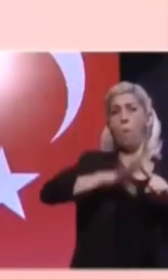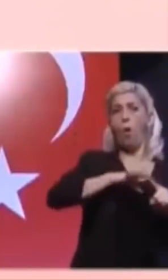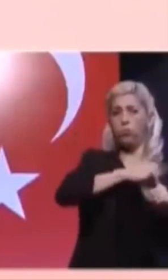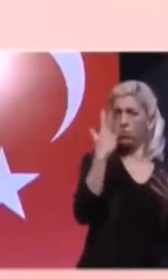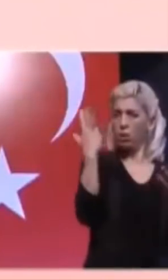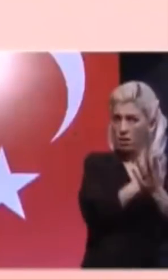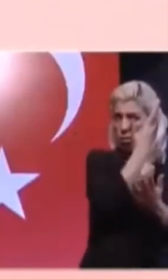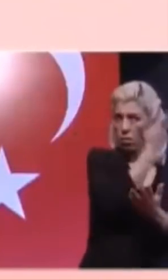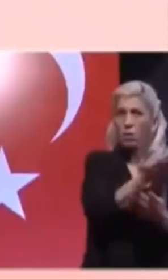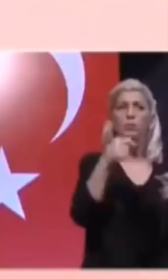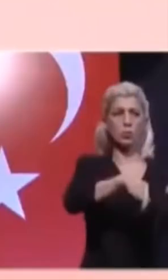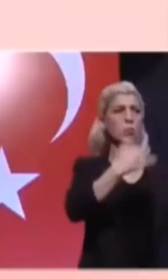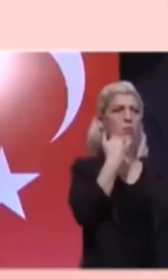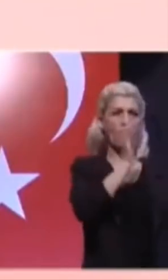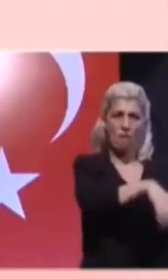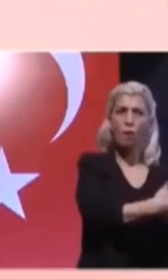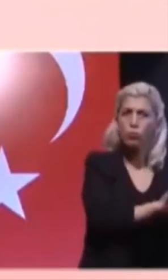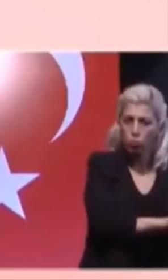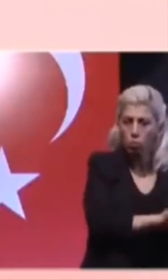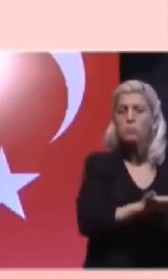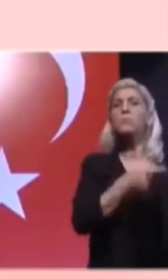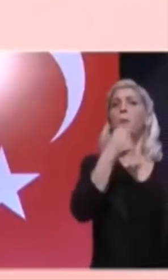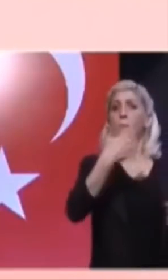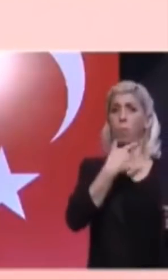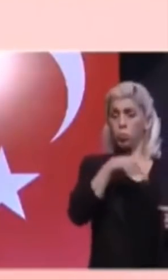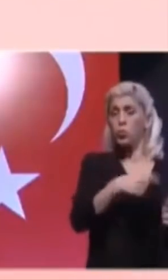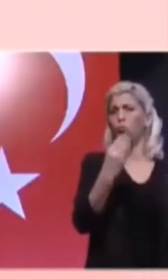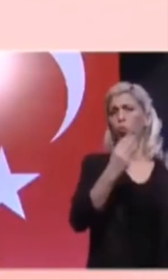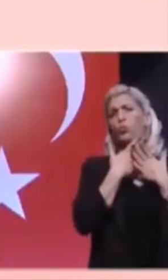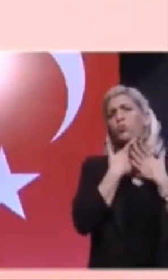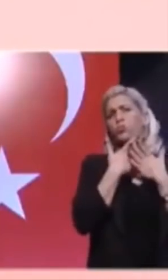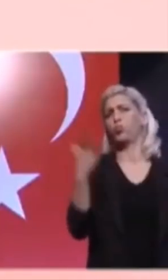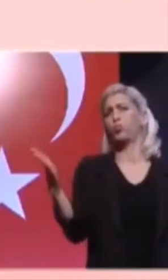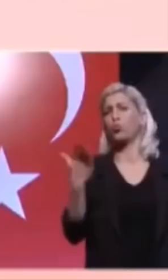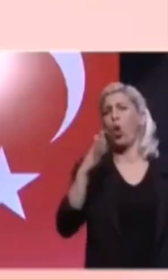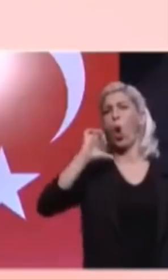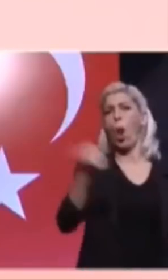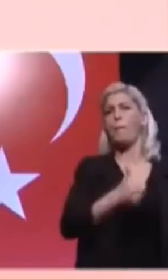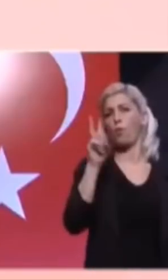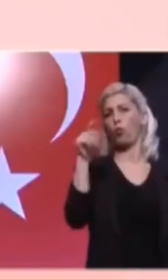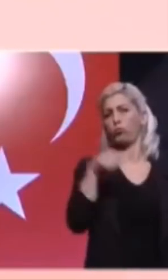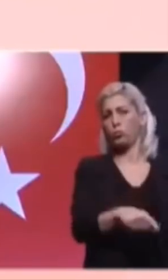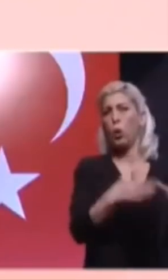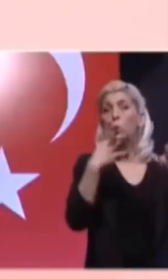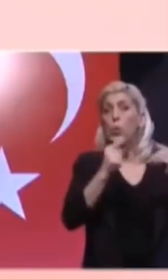yürüyüşünün başlangıcıdır. Türkiye'de adalet yürüyüşünü yapmış olan Kılıçdaroğlu'nun